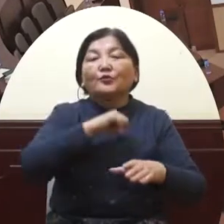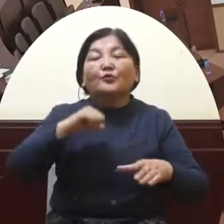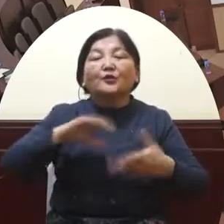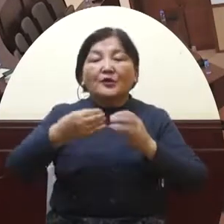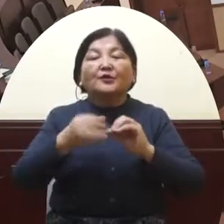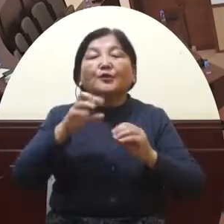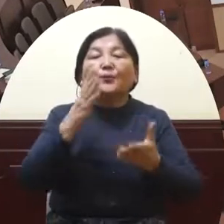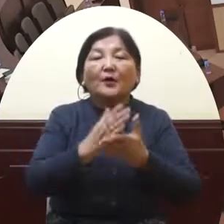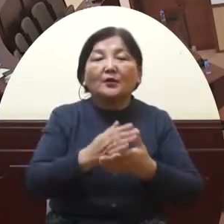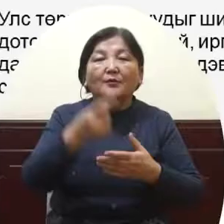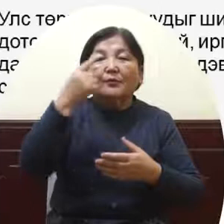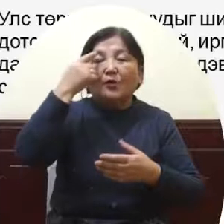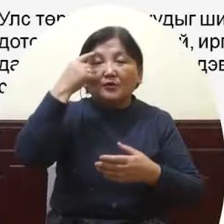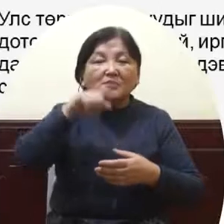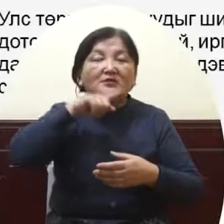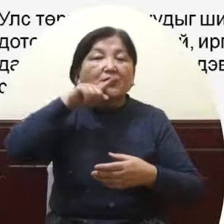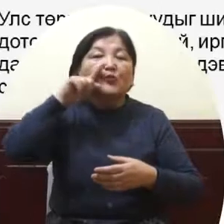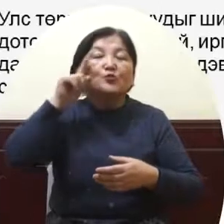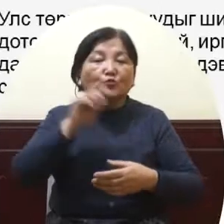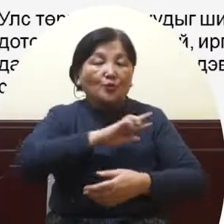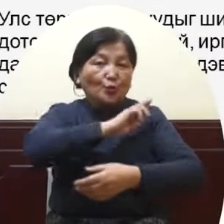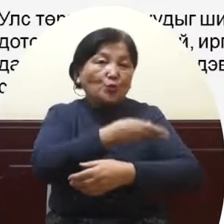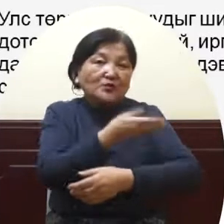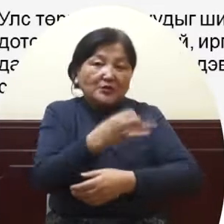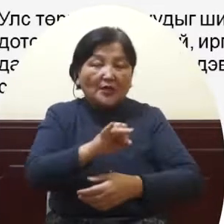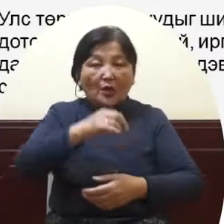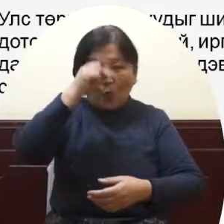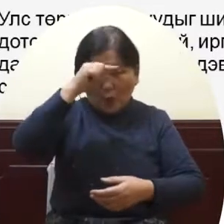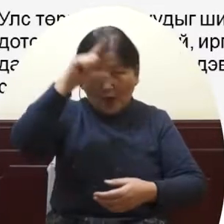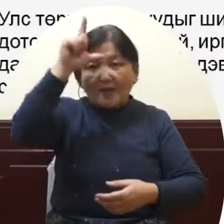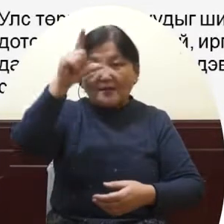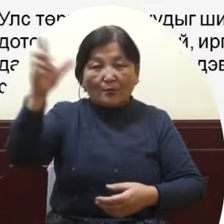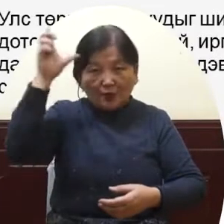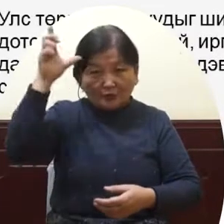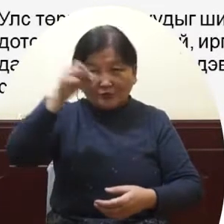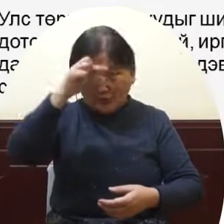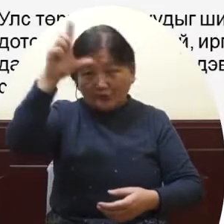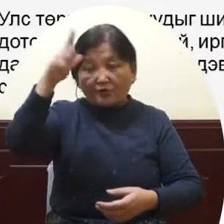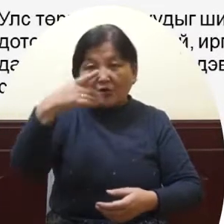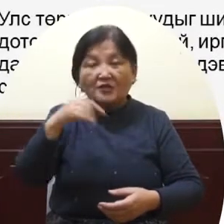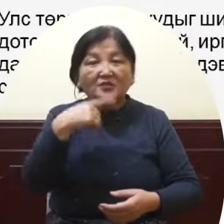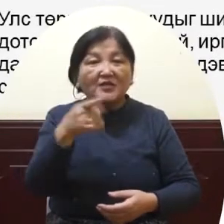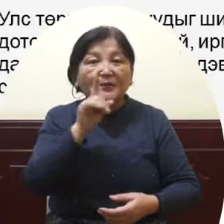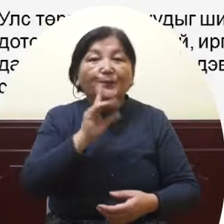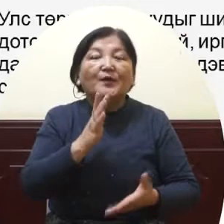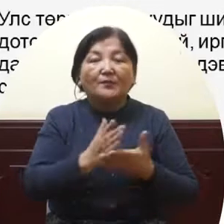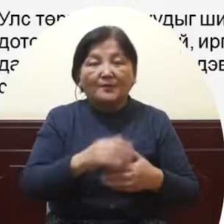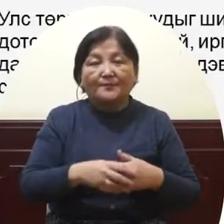Тэг би энэ Монголын залуучууд бол хүчтэй, ухаантай, боловсралтай гэдэг үгээр бас хэлэх гэсэн юм аа